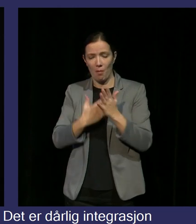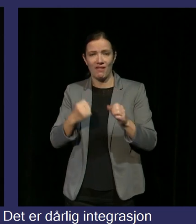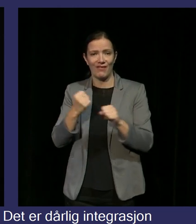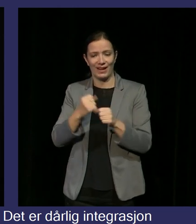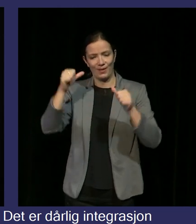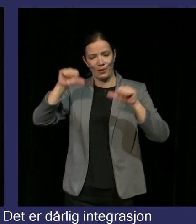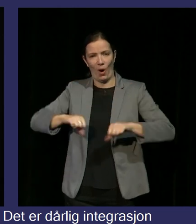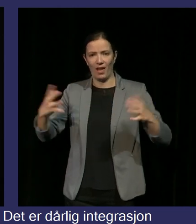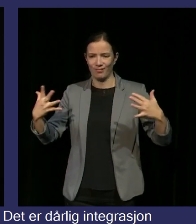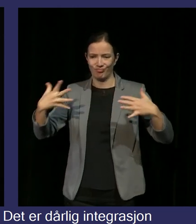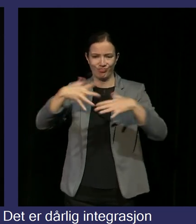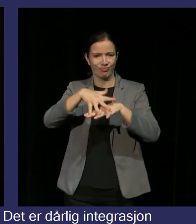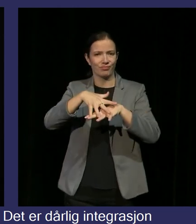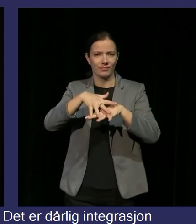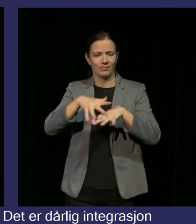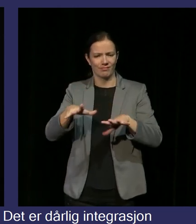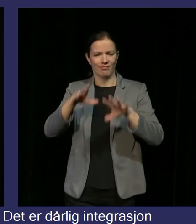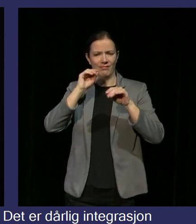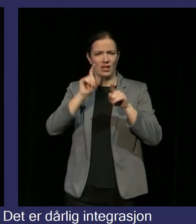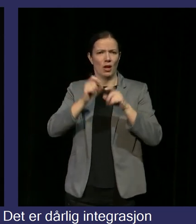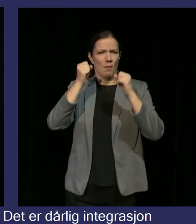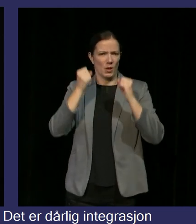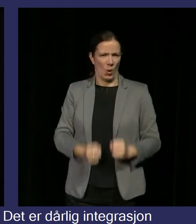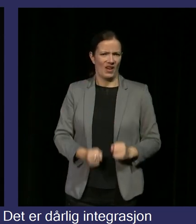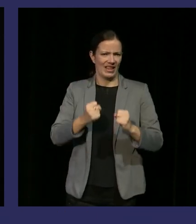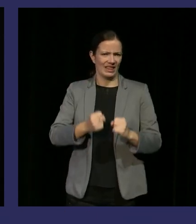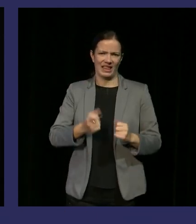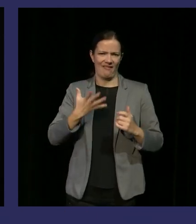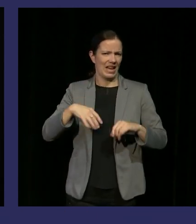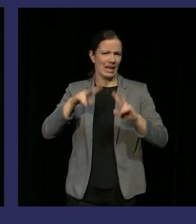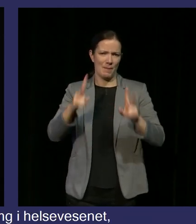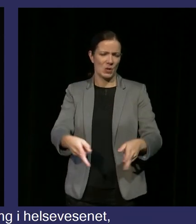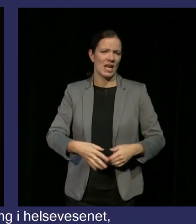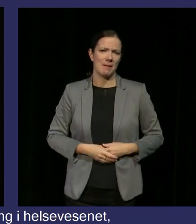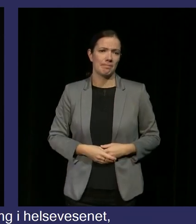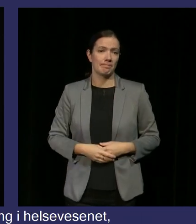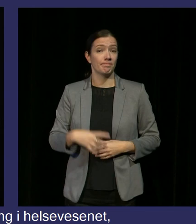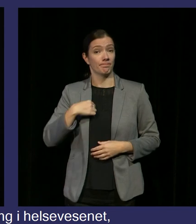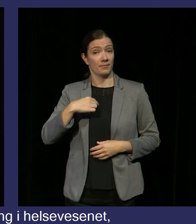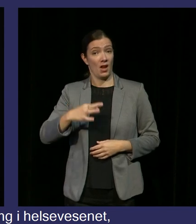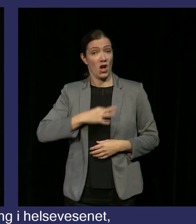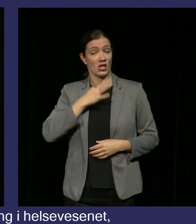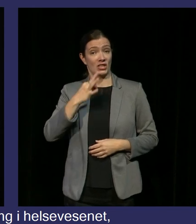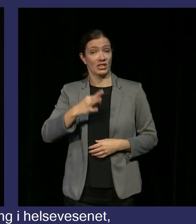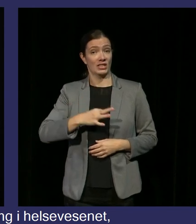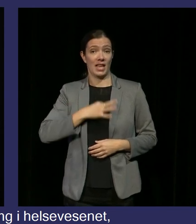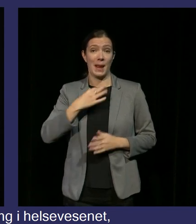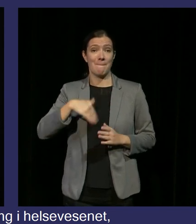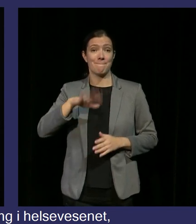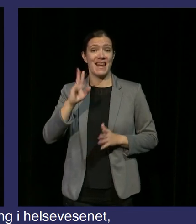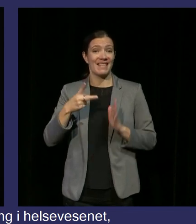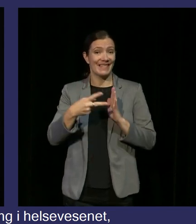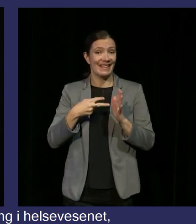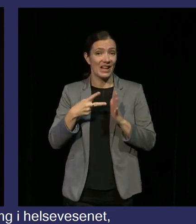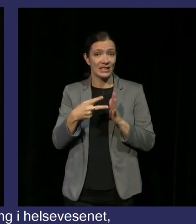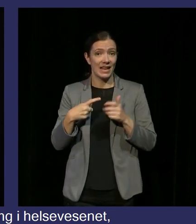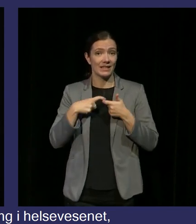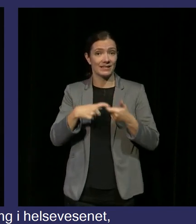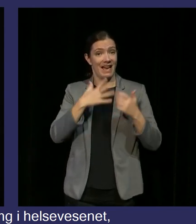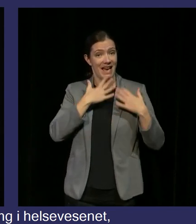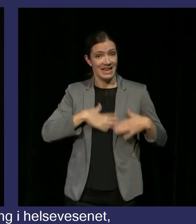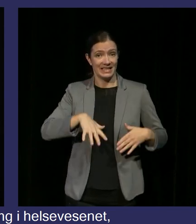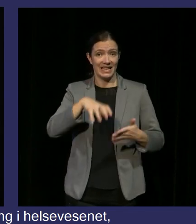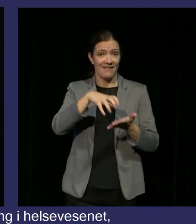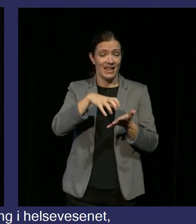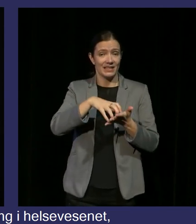de, og de kan oppleves som litt tunge å bruke for oss. Så jeg ønsker meg gjerne mer digitalisering I helsevesenet. Jeg